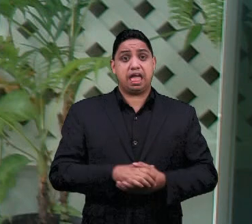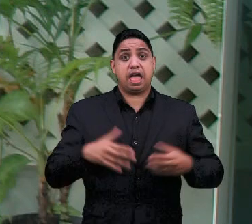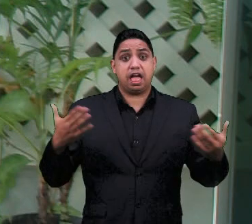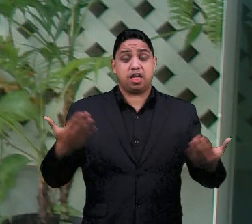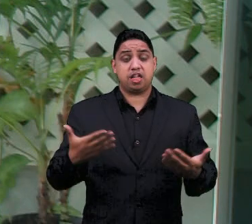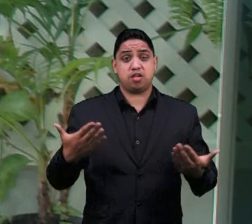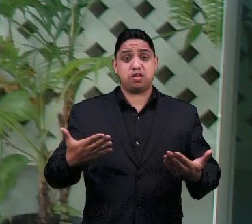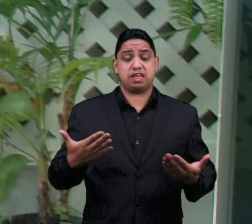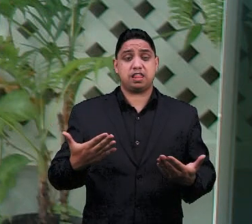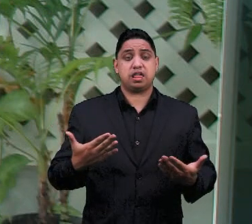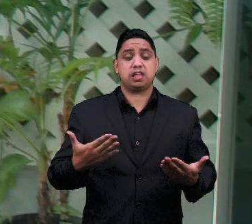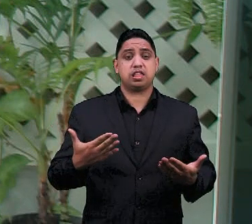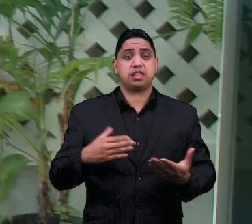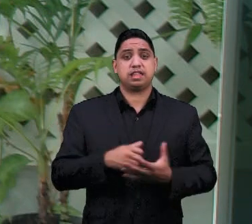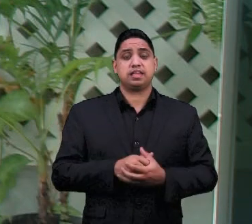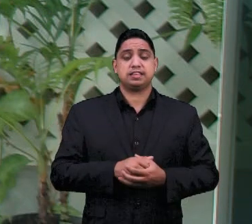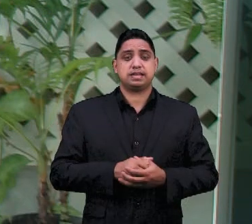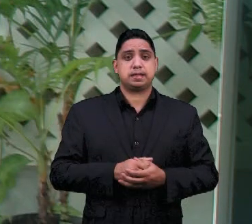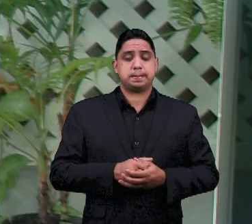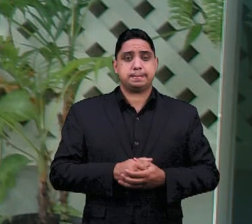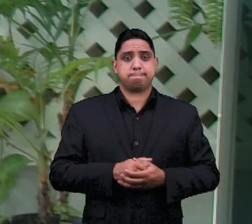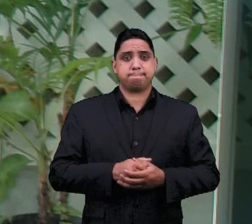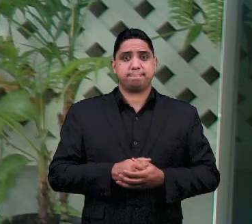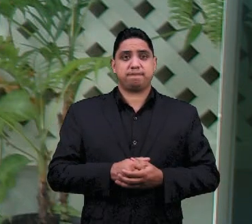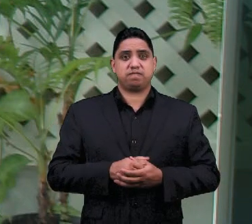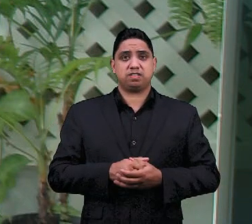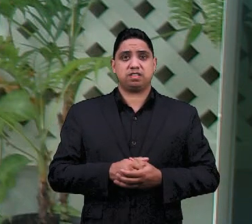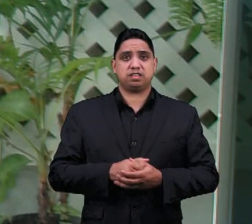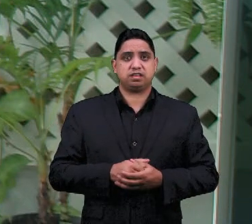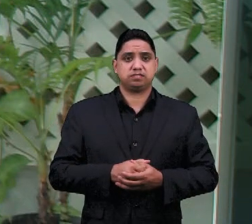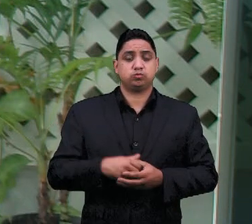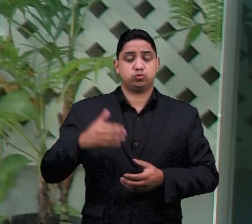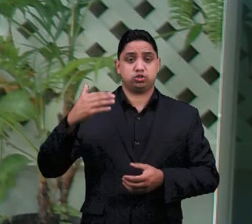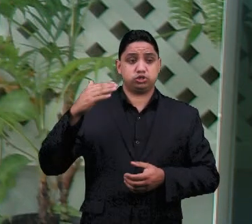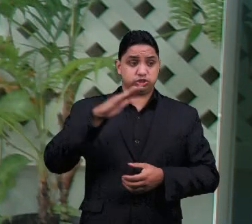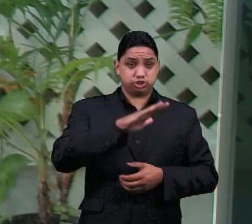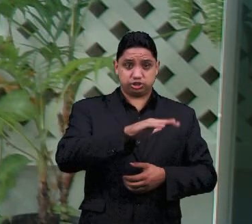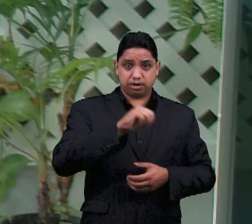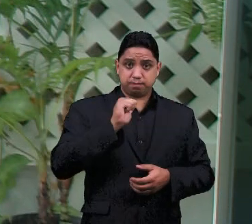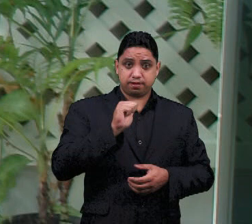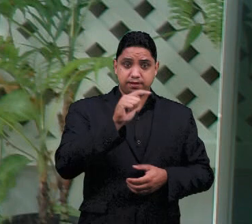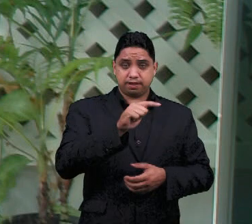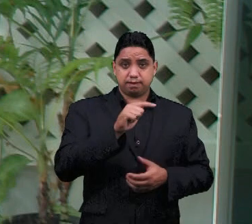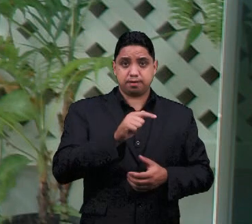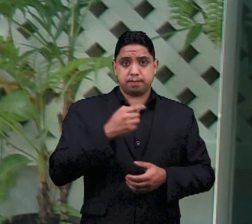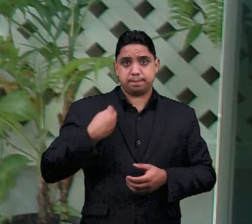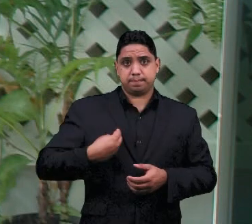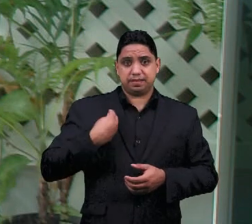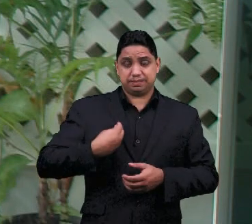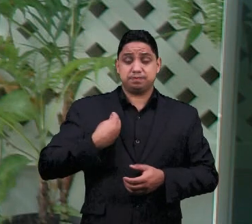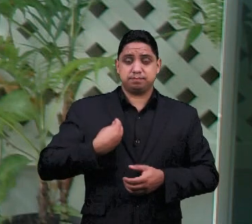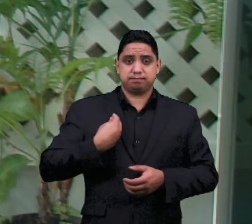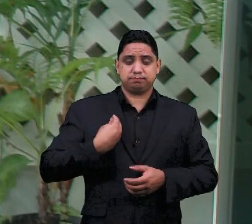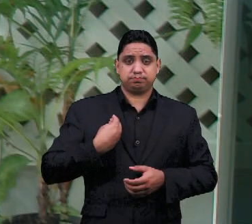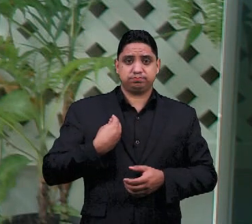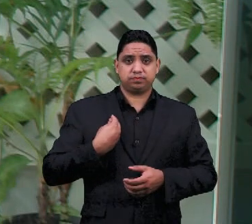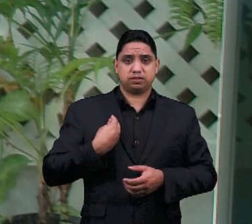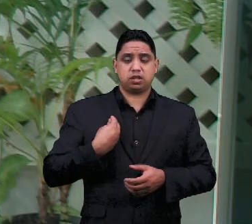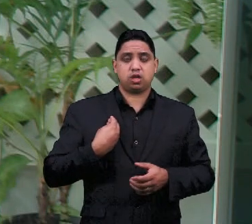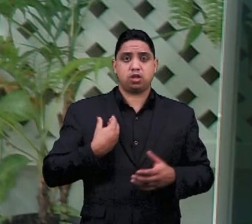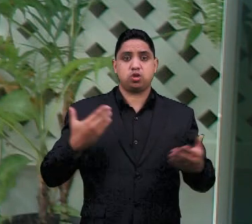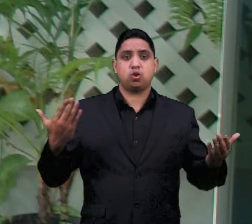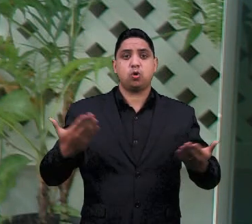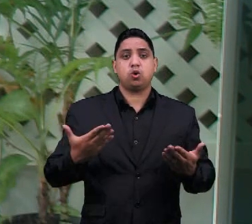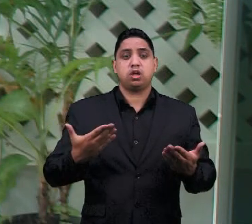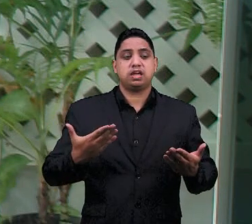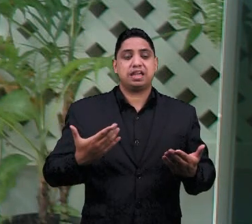dit, j'avais aversion par le satellite. Et maintenant, il a été intégré et